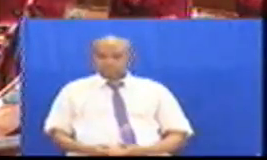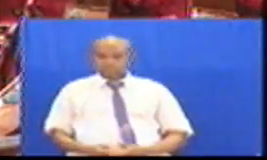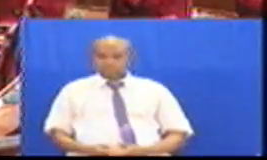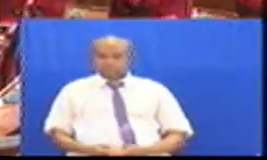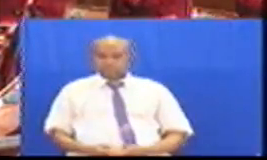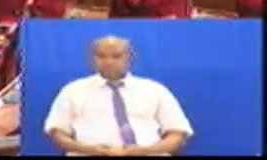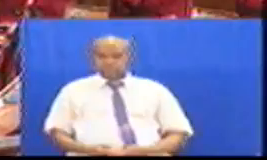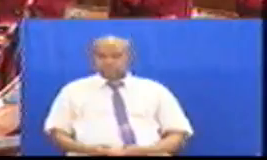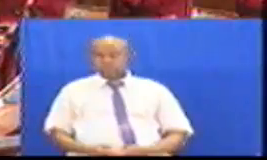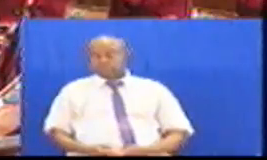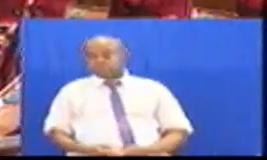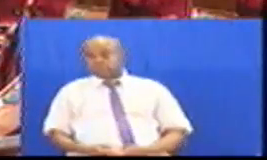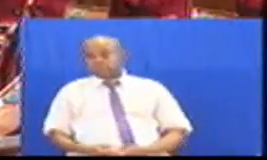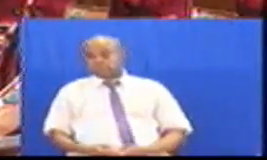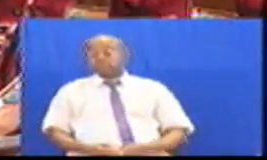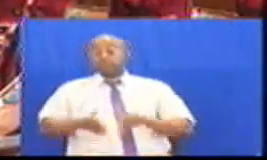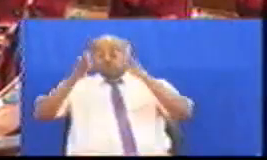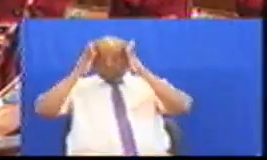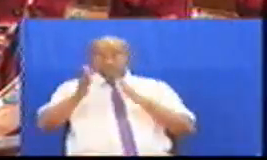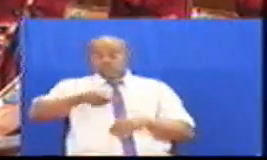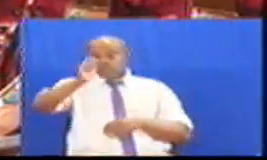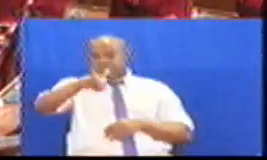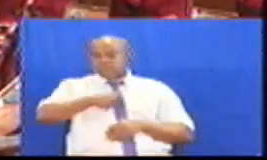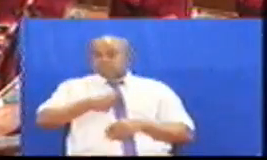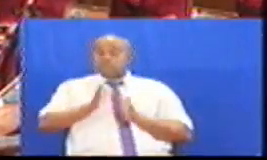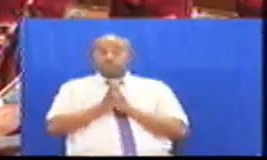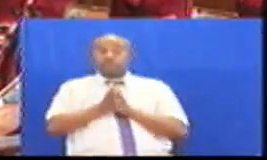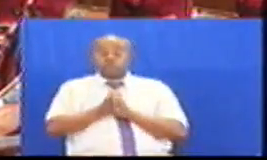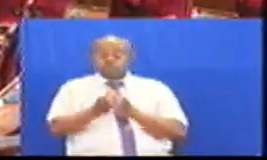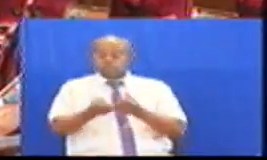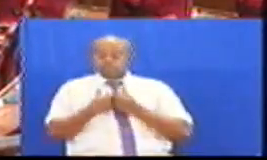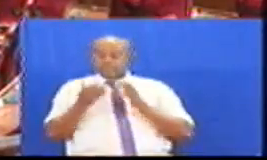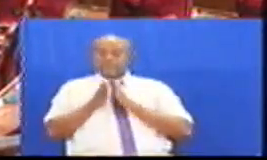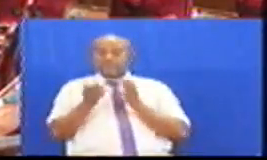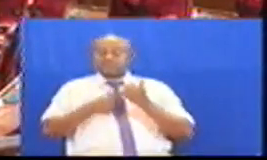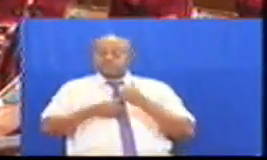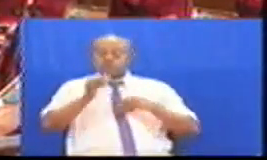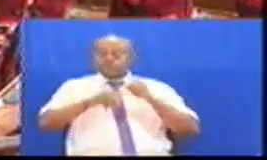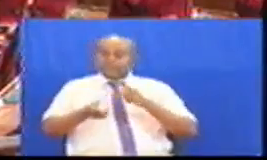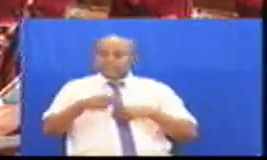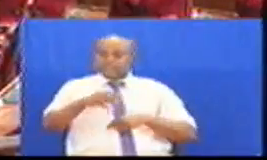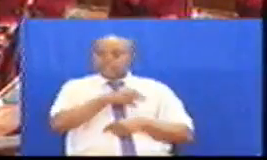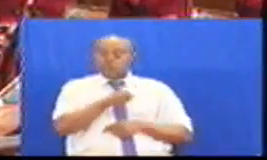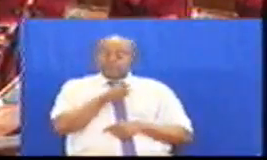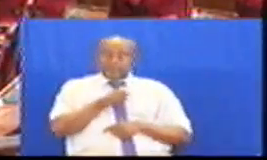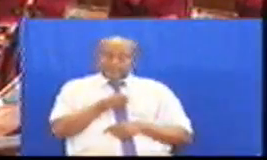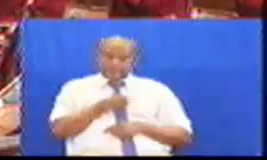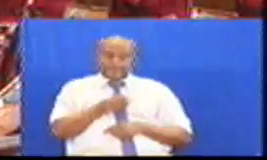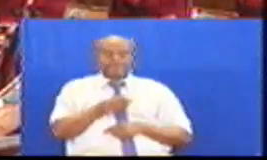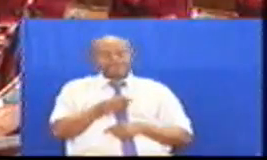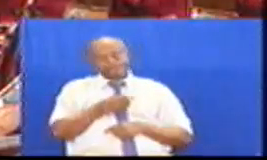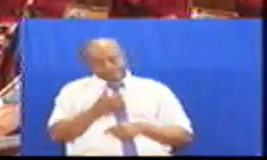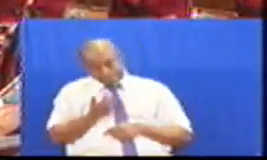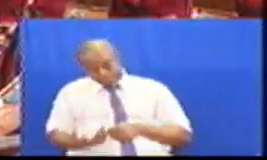Mheshimiwa Speaker, nashukuru sana kwa kupata nafasi ya kuchangia katika wizara hii adhimu.